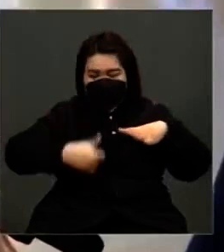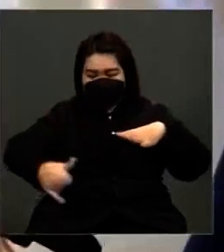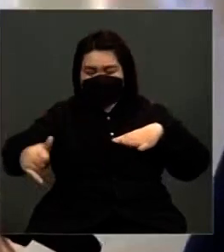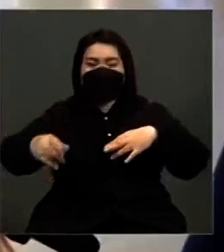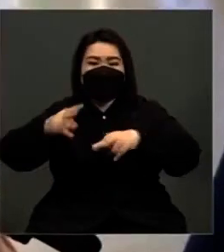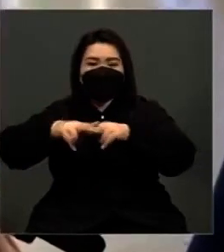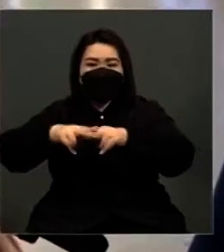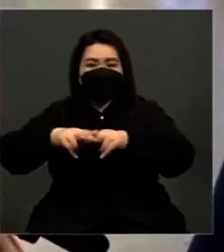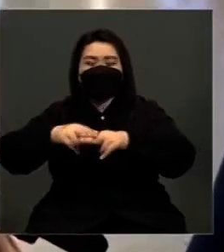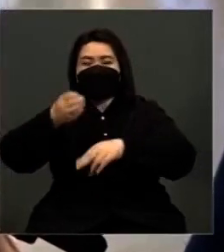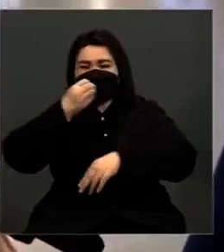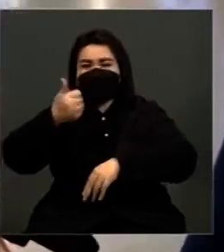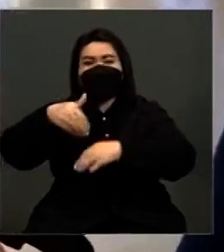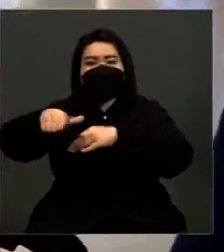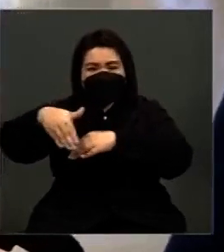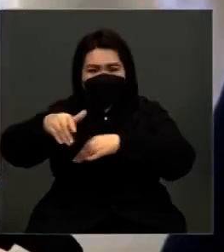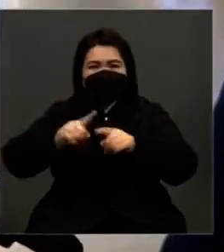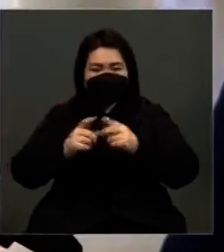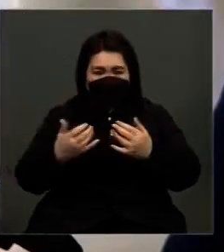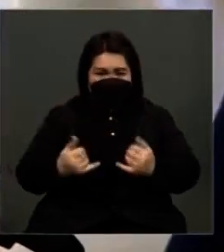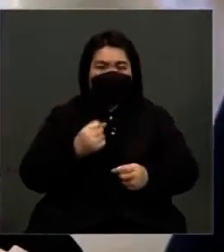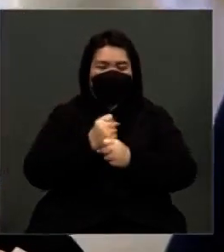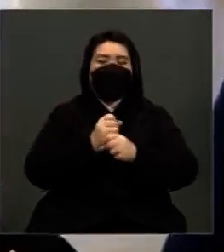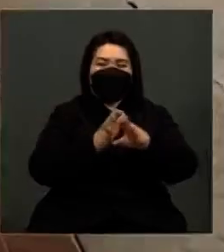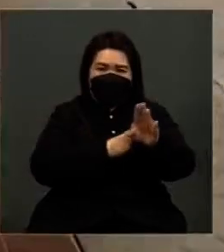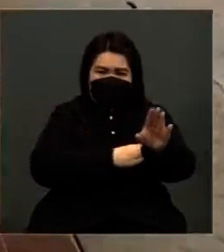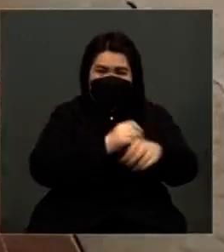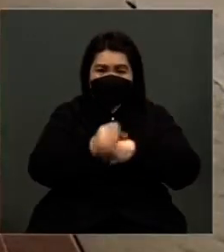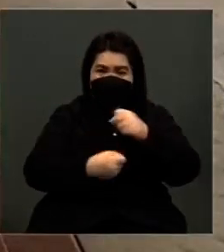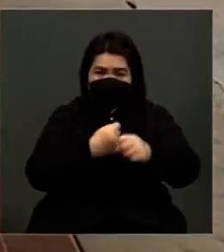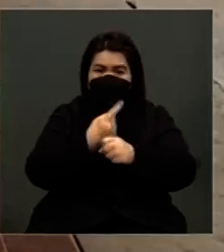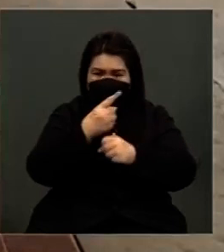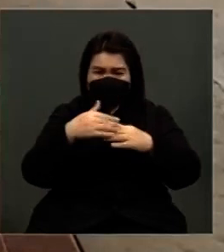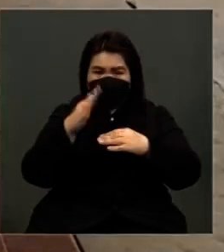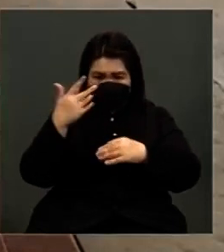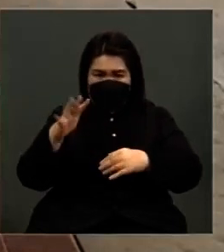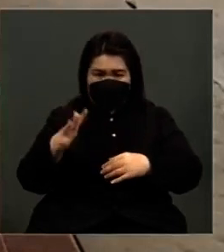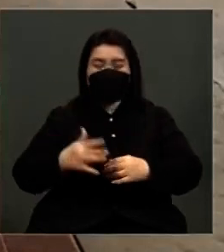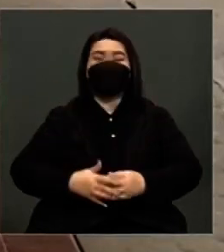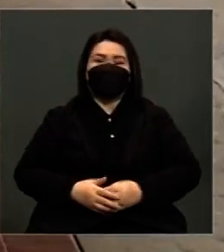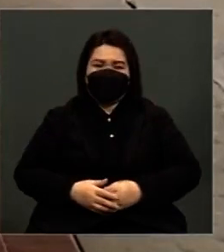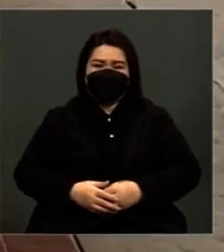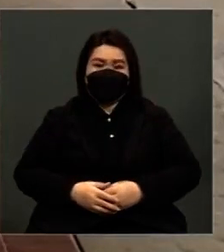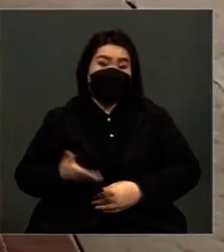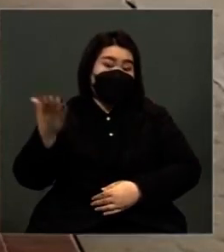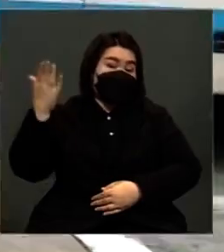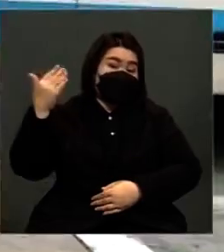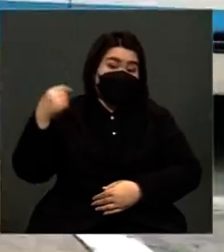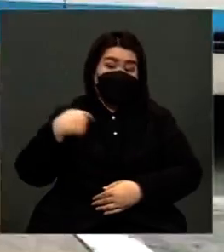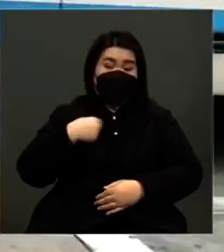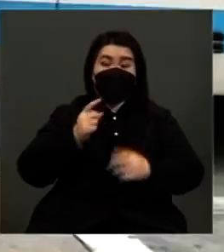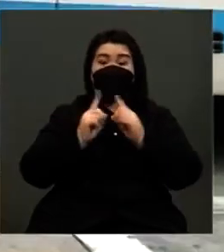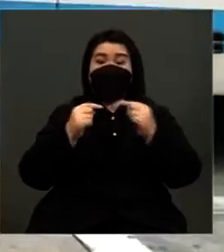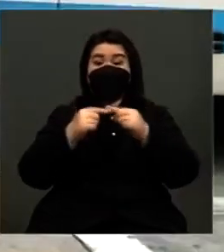ได้นะครับอันนี้คือเป็นความมาตรการที่เราทำมาเป็นปีกว่าแล้วครับ และเมื่อสักครู่นี้นะครับผมได้พูดคุยกับพนักงานขับรถทัว